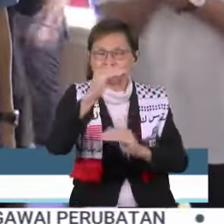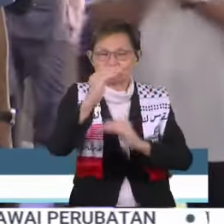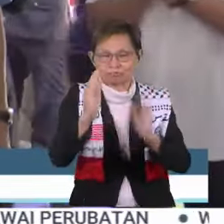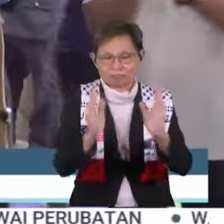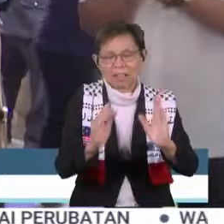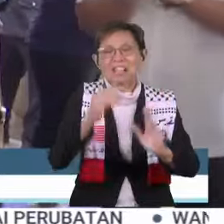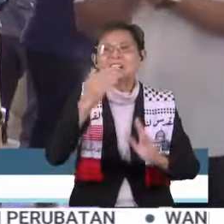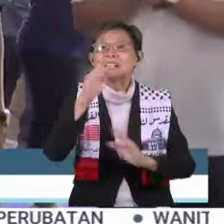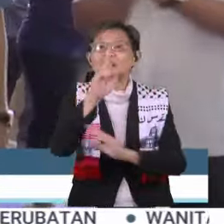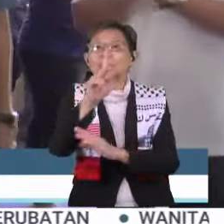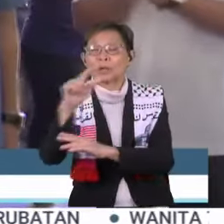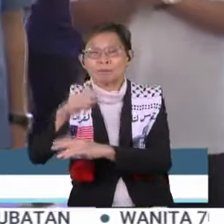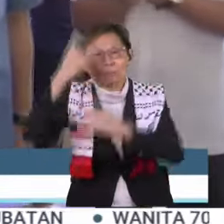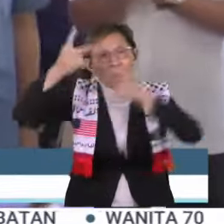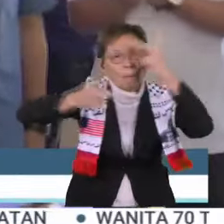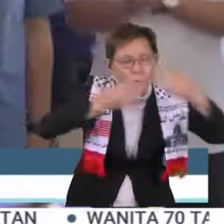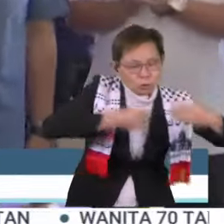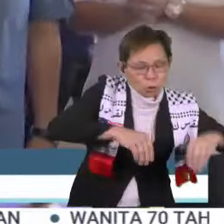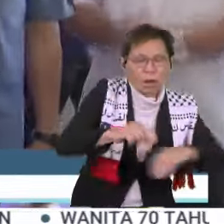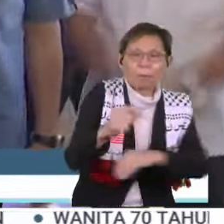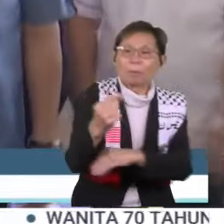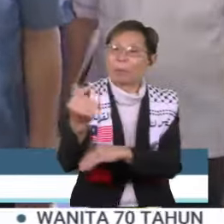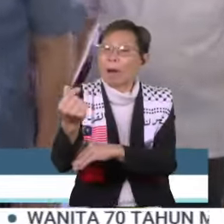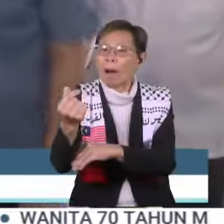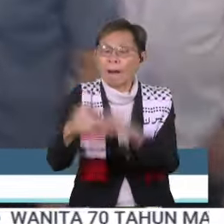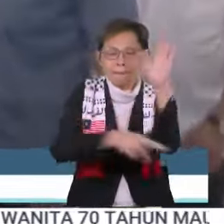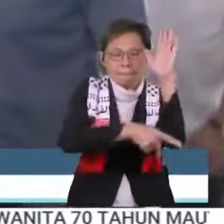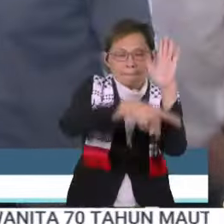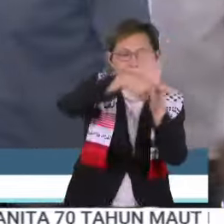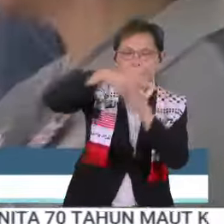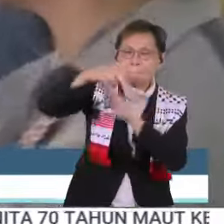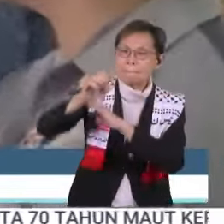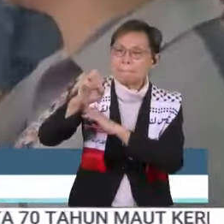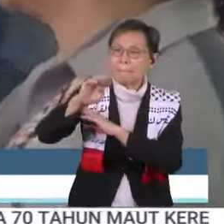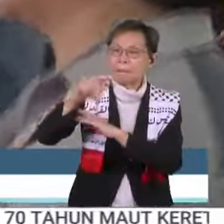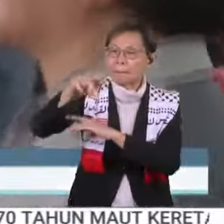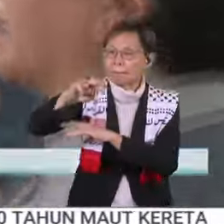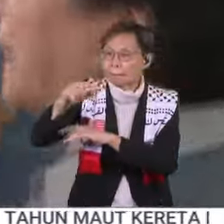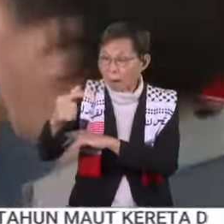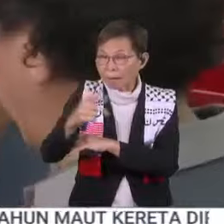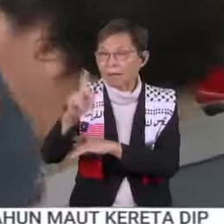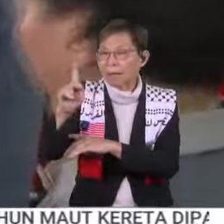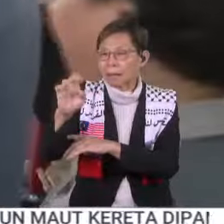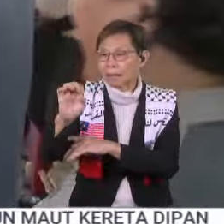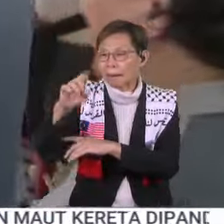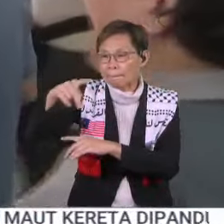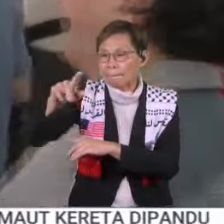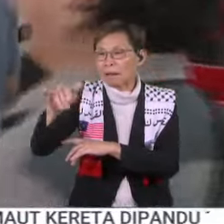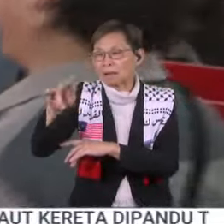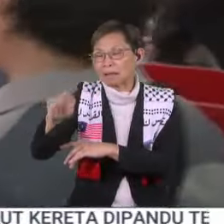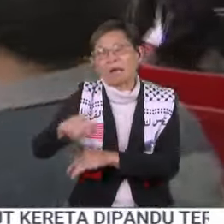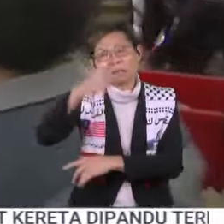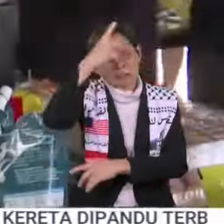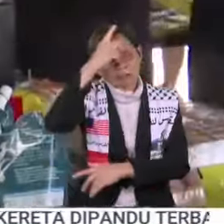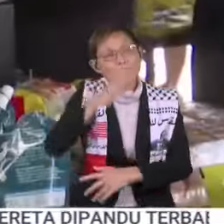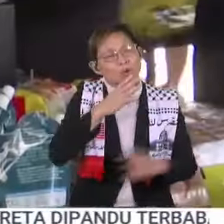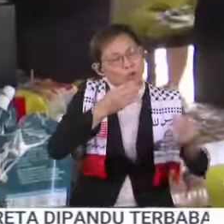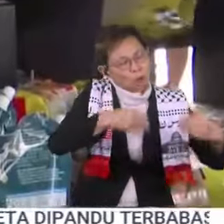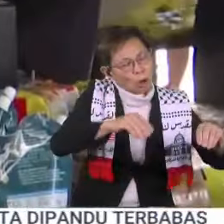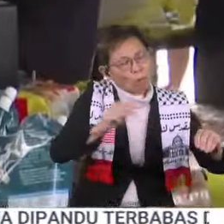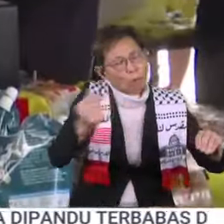Beliau berkata demikian selepas meninjau program jualan rahmah bagi peringkat Parlimen Penampang dan Dun Kepayan. Mengenai tinjauan itu, Dato' Armizan berkata program jualan rahmah